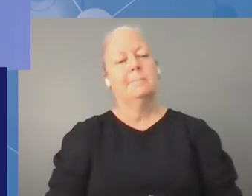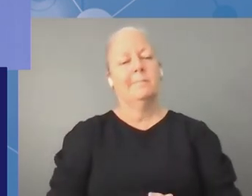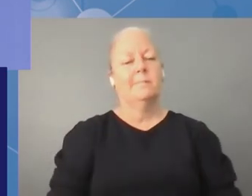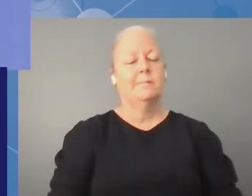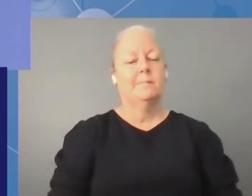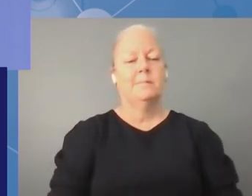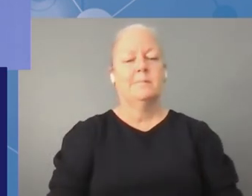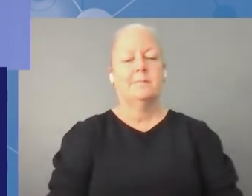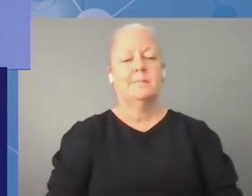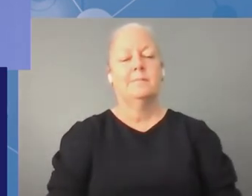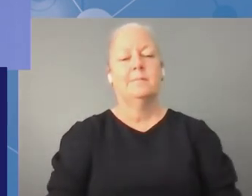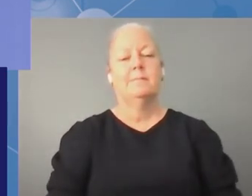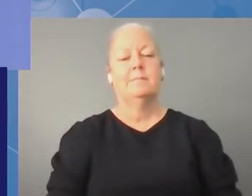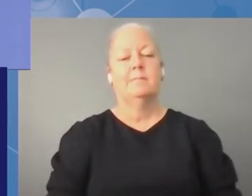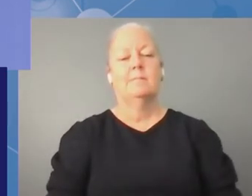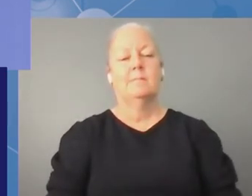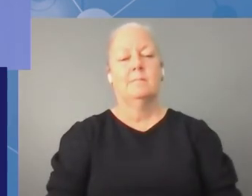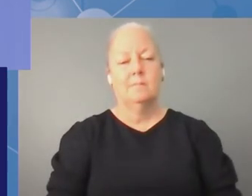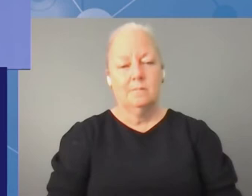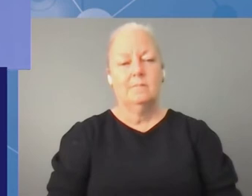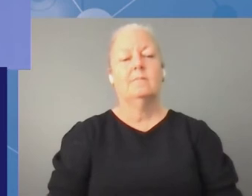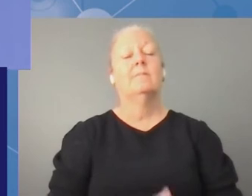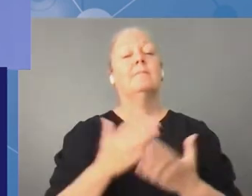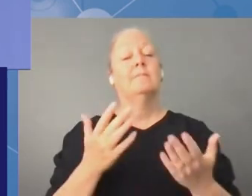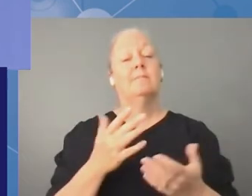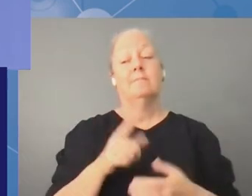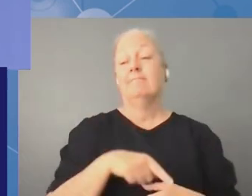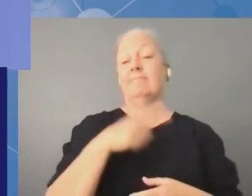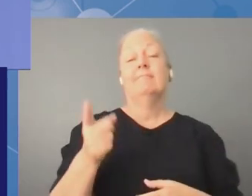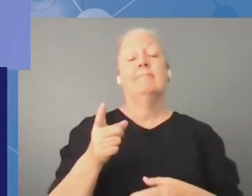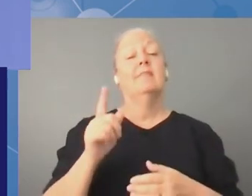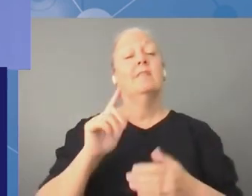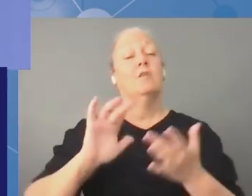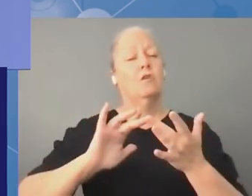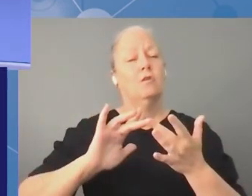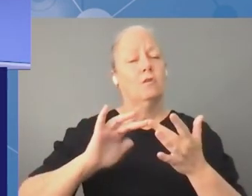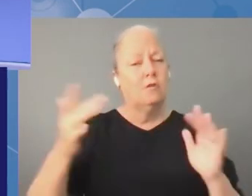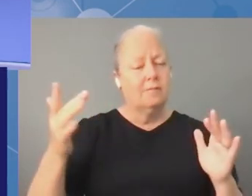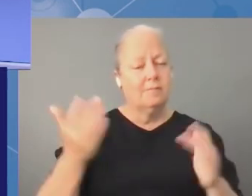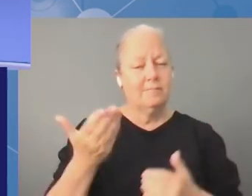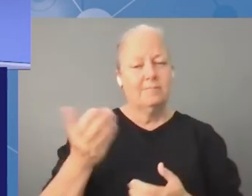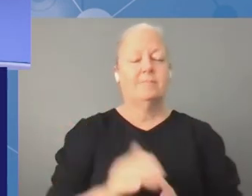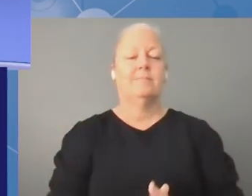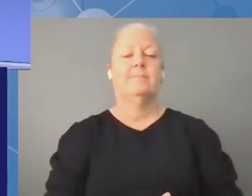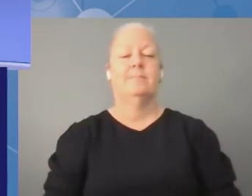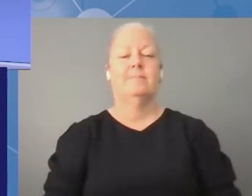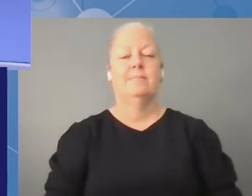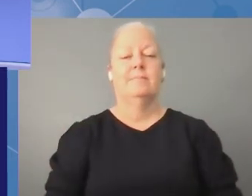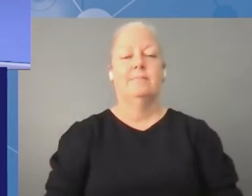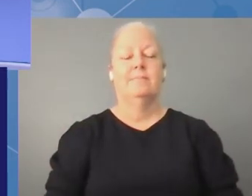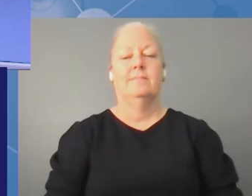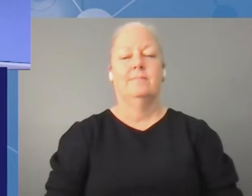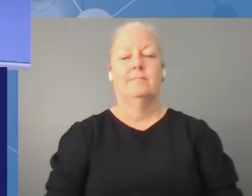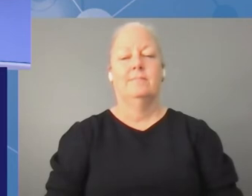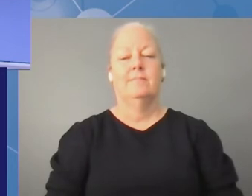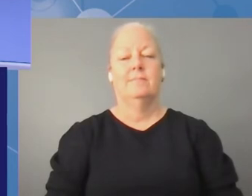قوانين يتم صنعها فيجب أن تكون في خدمة الجميع وخاصة الشباب.